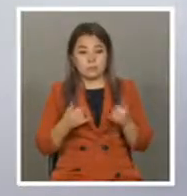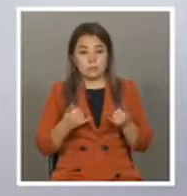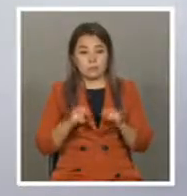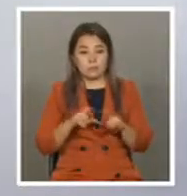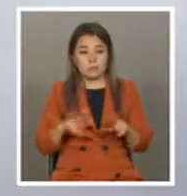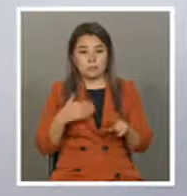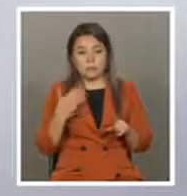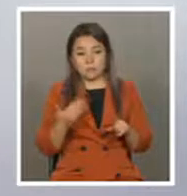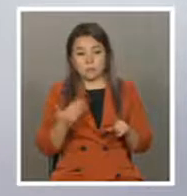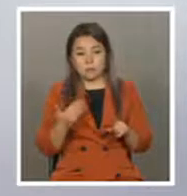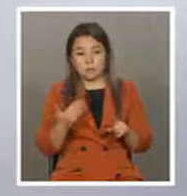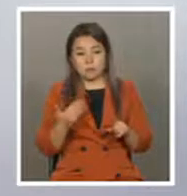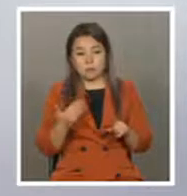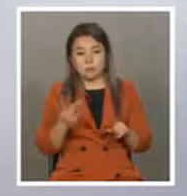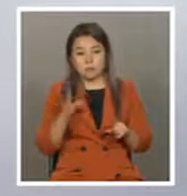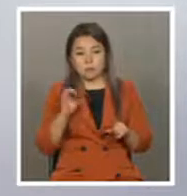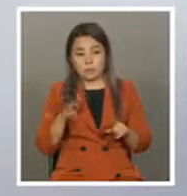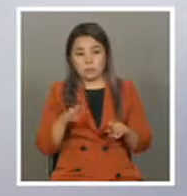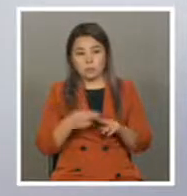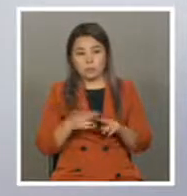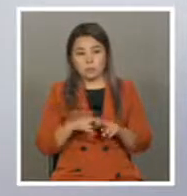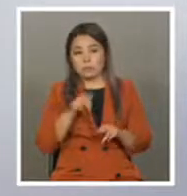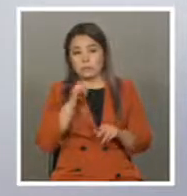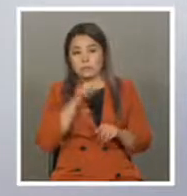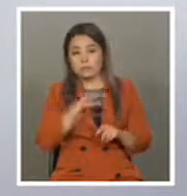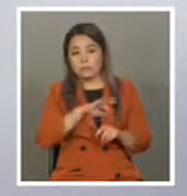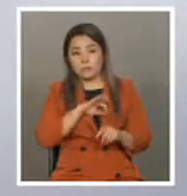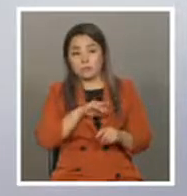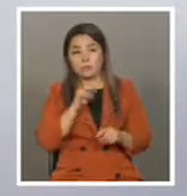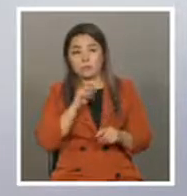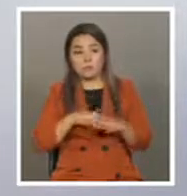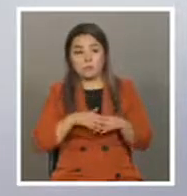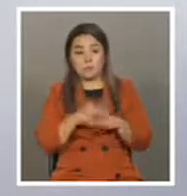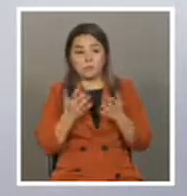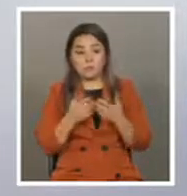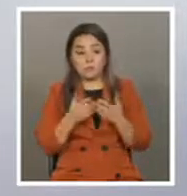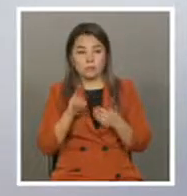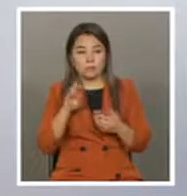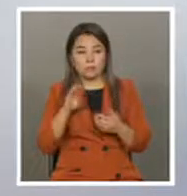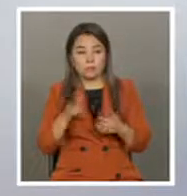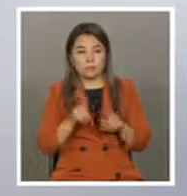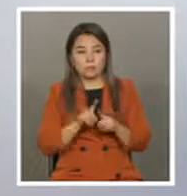сабақта сіздер v теоремасын қолданып, квадрат теңдеулерге